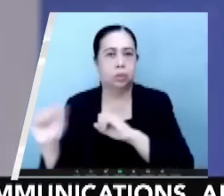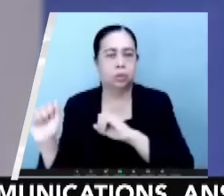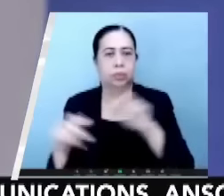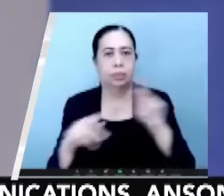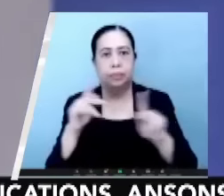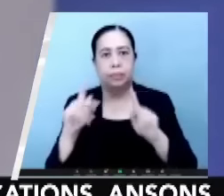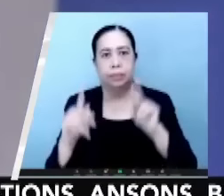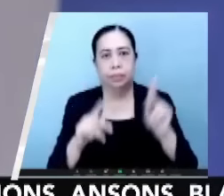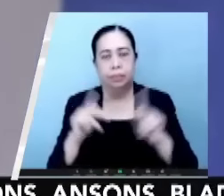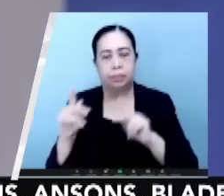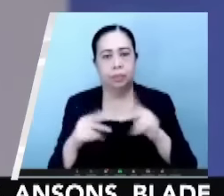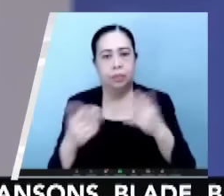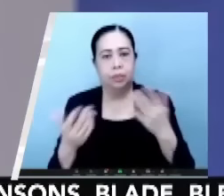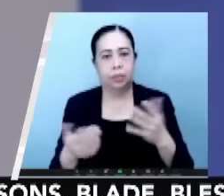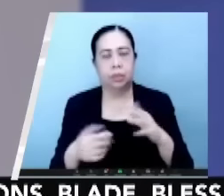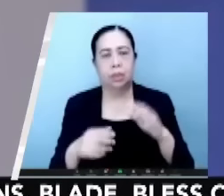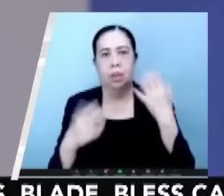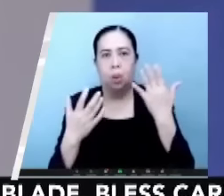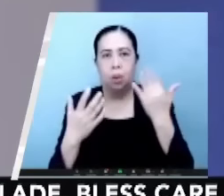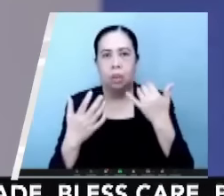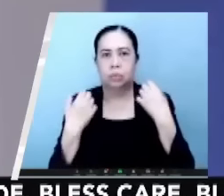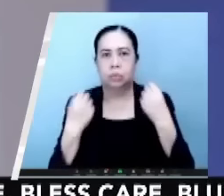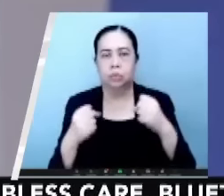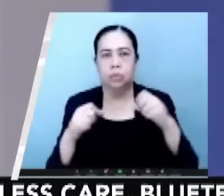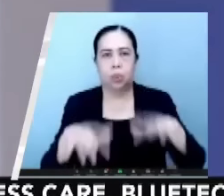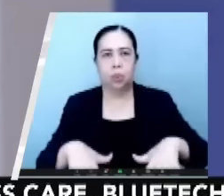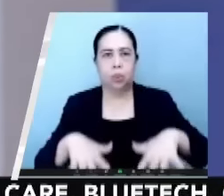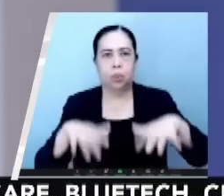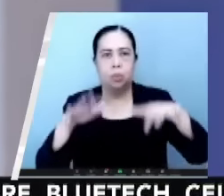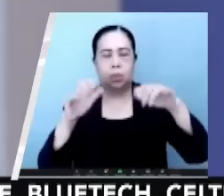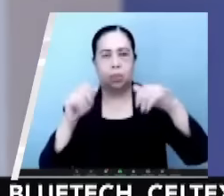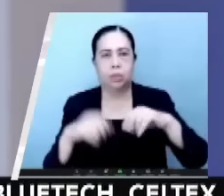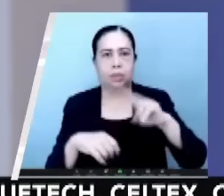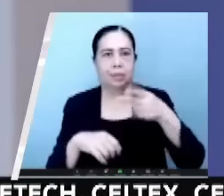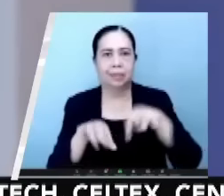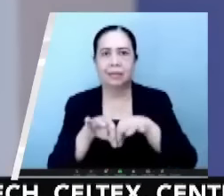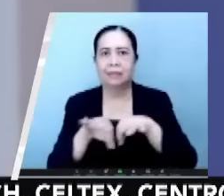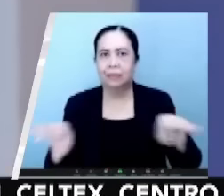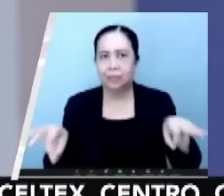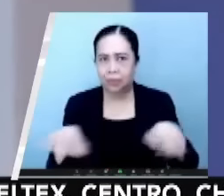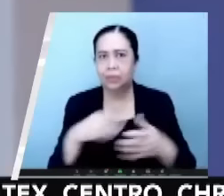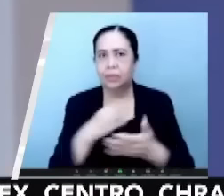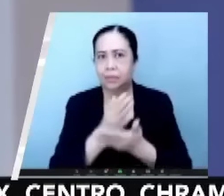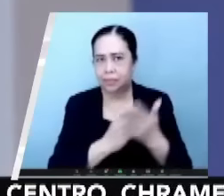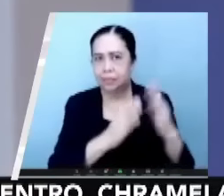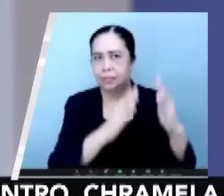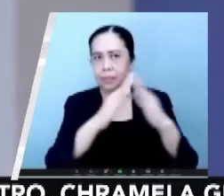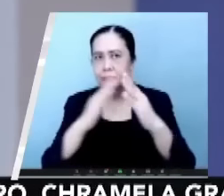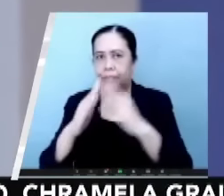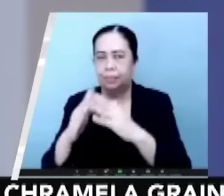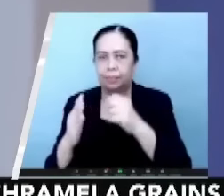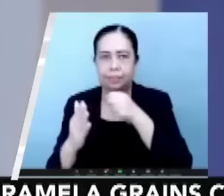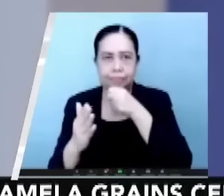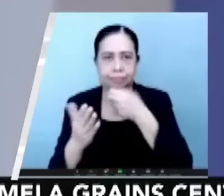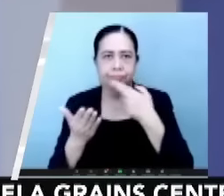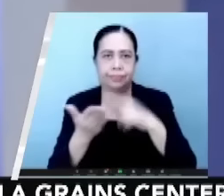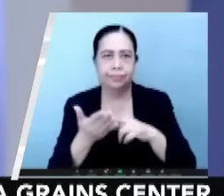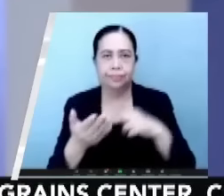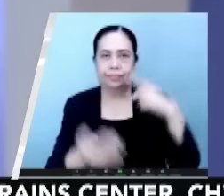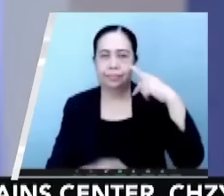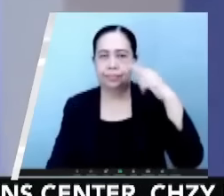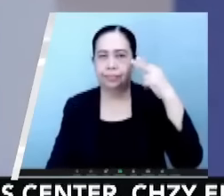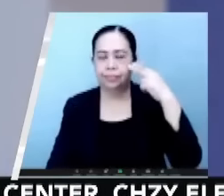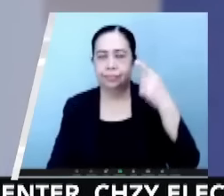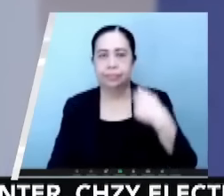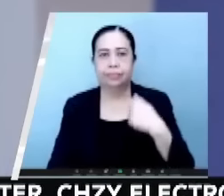sa tindi ng baha na halos umabot sa ikalawang palapag ng ilang bahay. Nakatutok si Paul Hernandez ng GMA